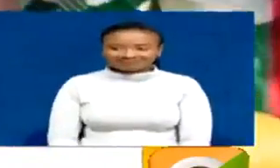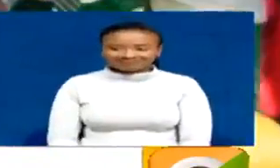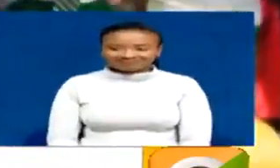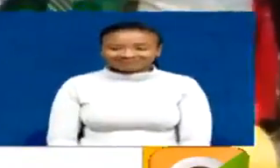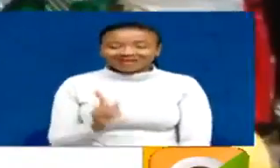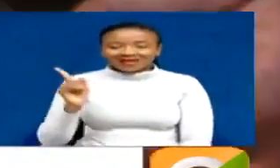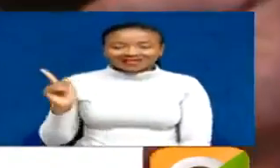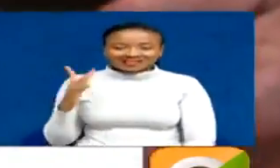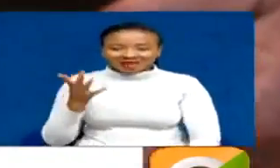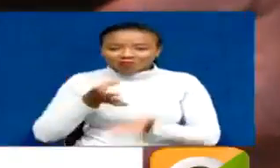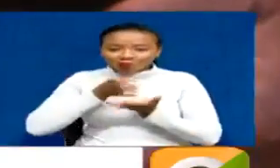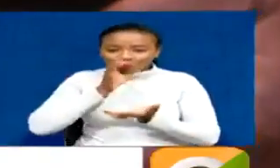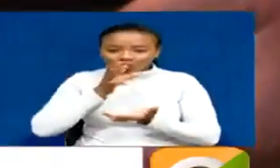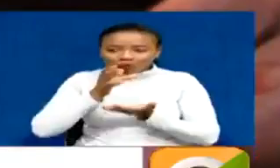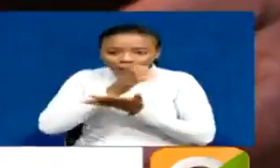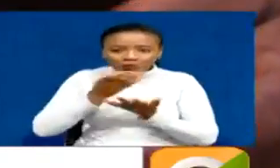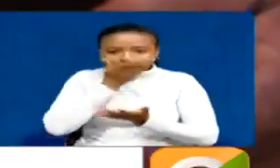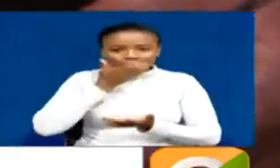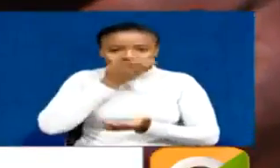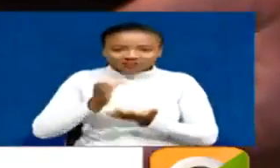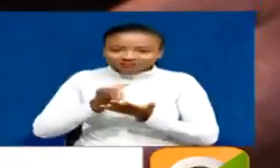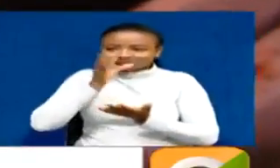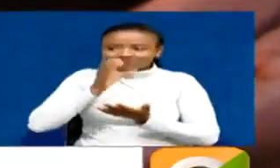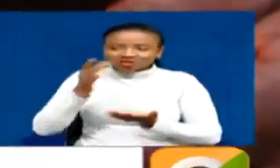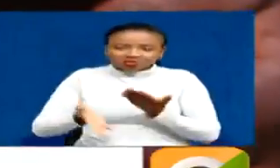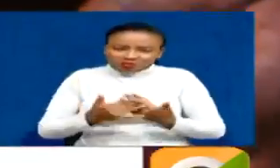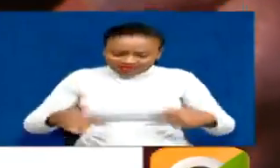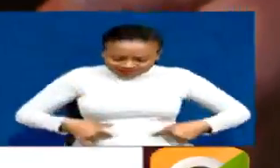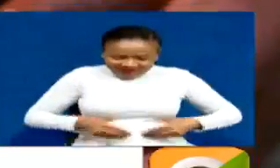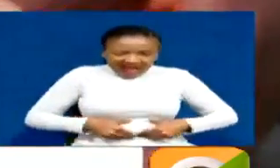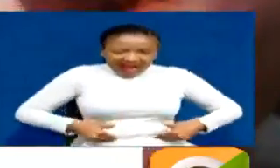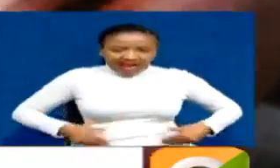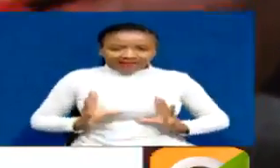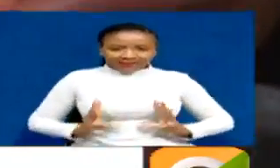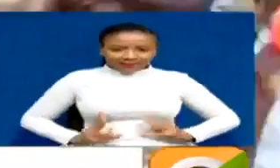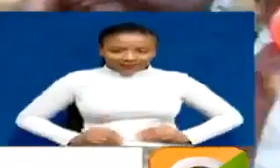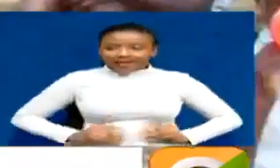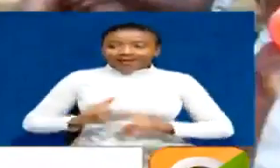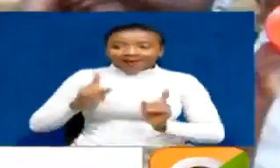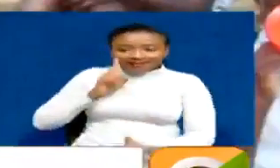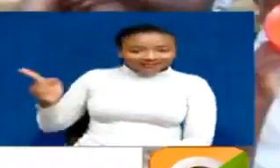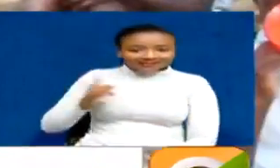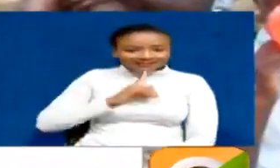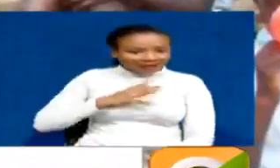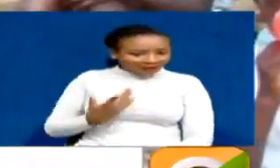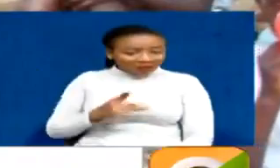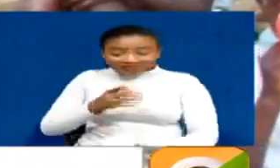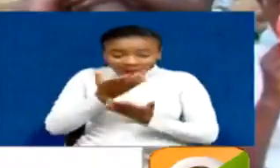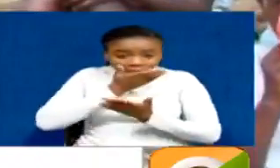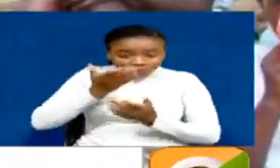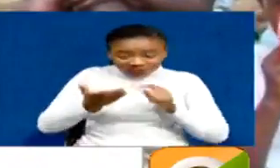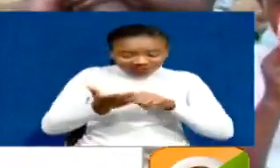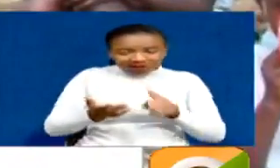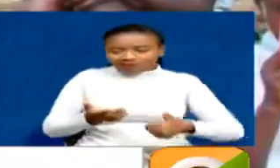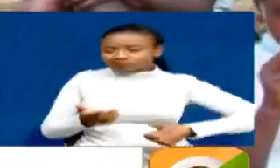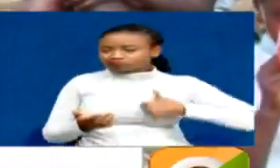huku wakijiburudisha kwa kikombe cha uji ili kupunguza makali ya njaa. Manufaa ya uji huu kama wanavyosimulia wazazi wao